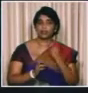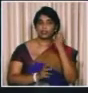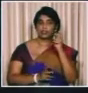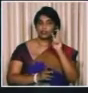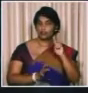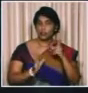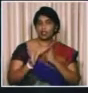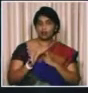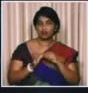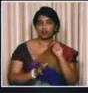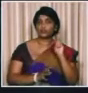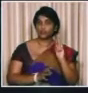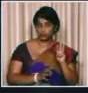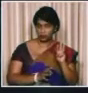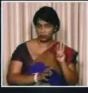2023 8 වෙනි මාසේ 23 වෙනිදා